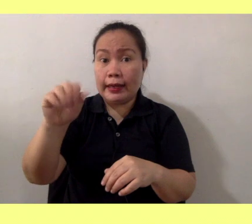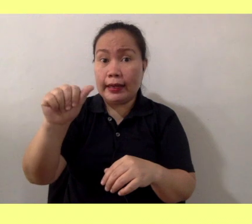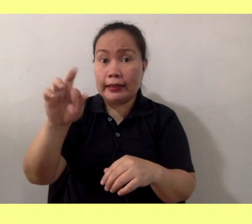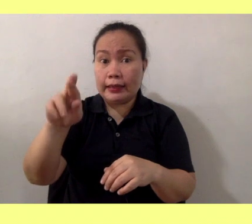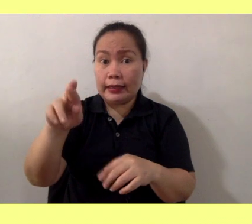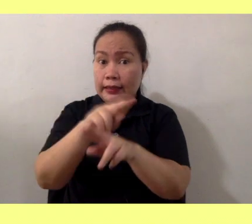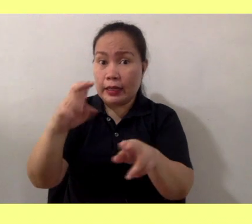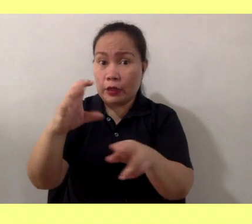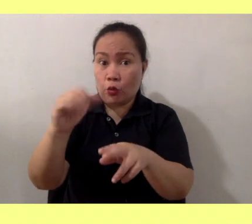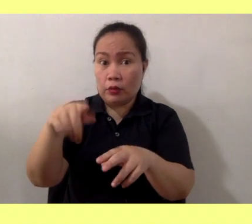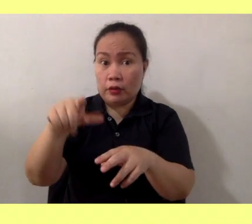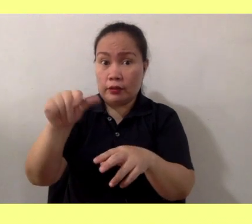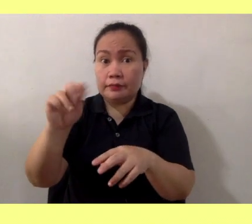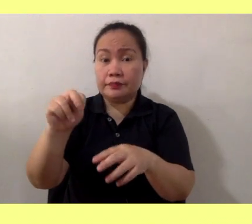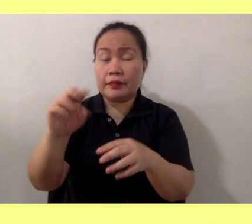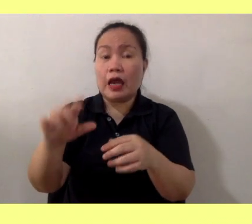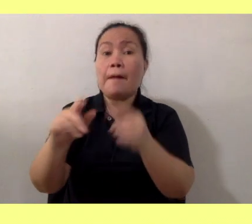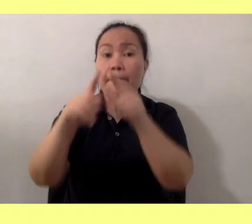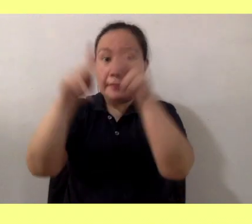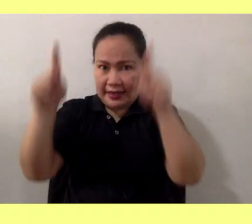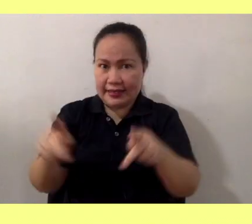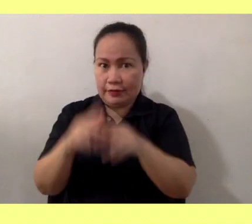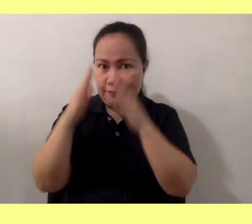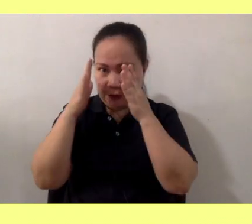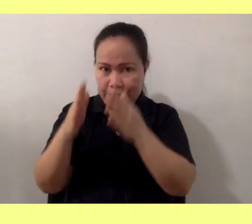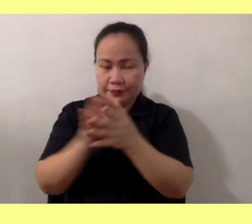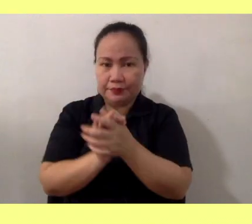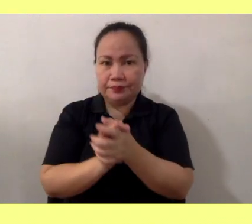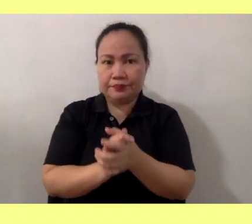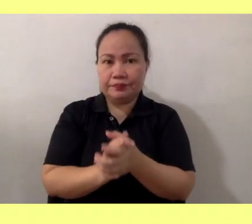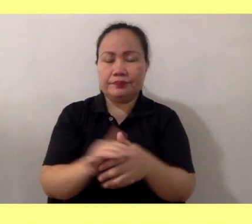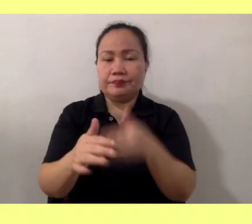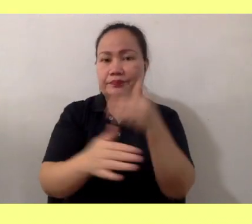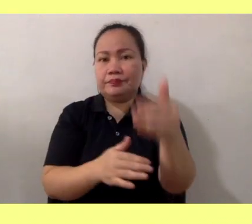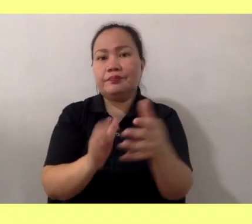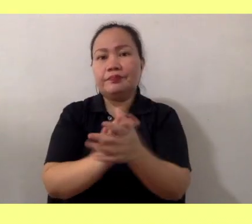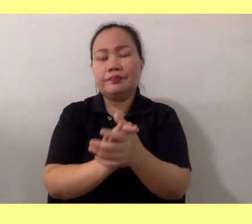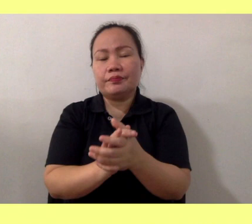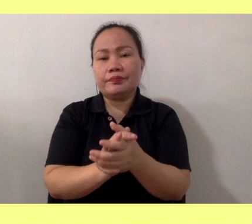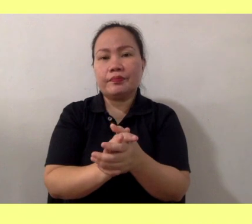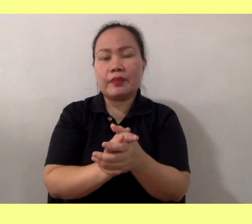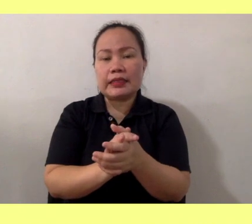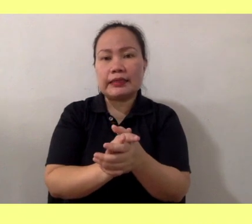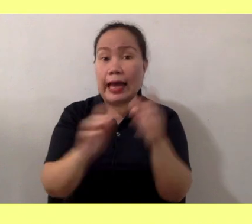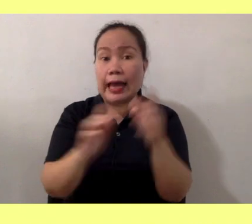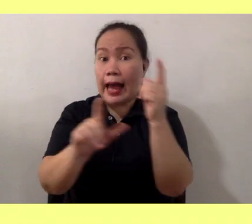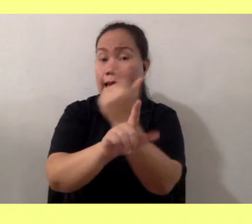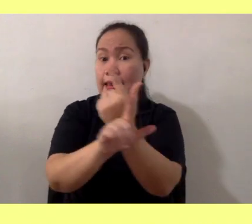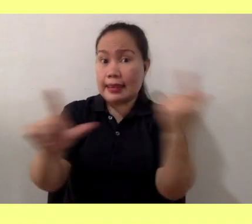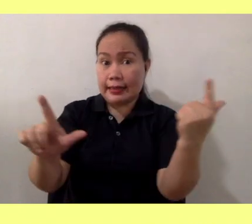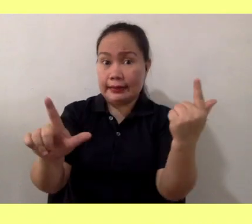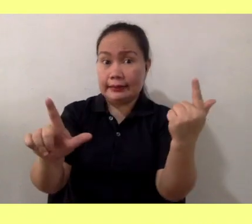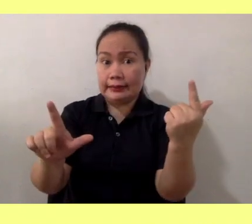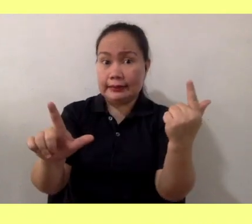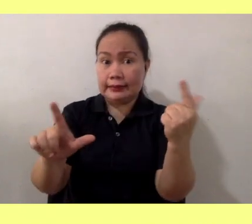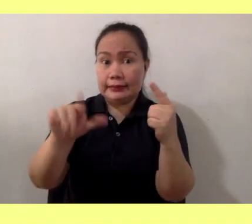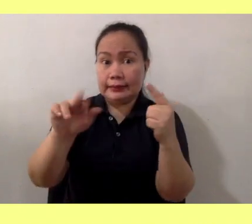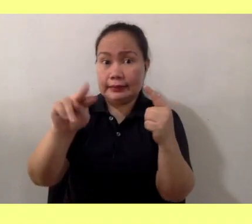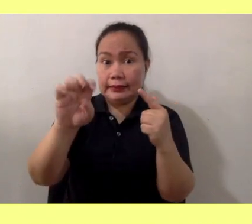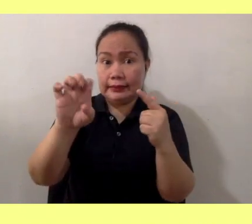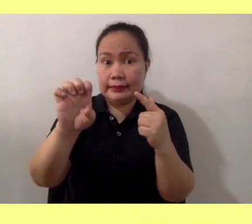non-coplanar, plane ang focus natin dyan. Okay, so let's have a line. So, let's proceed